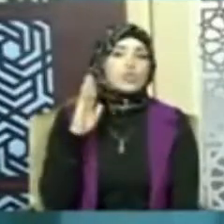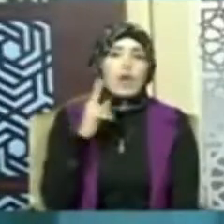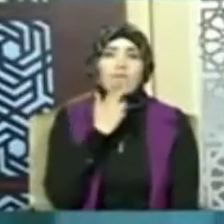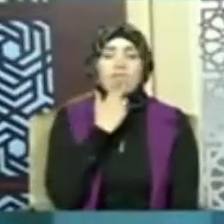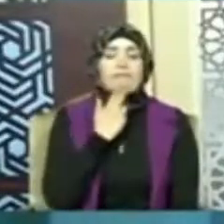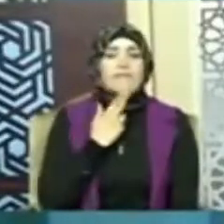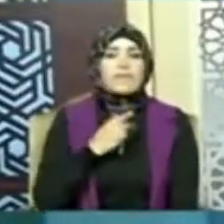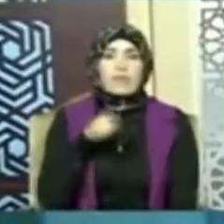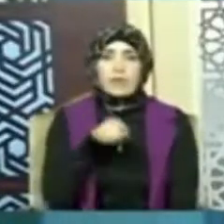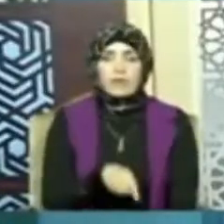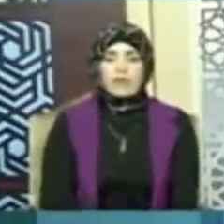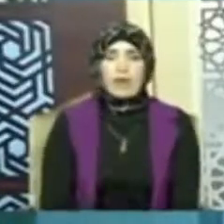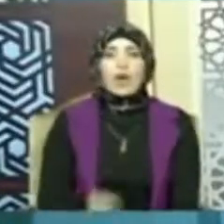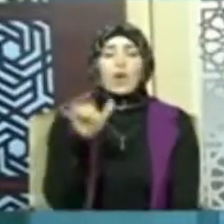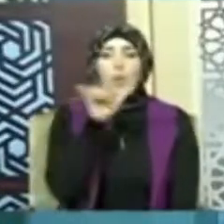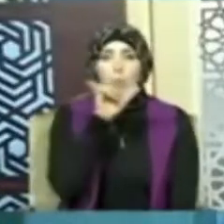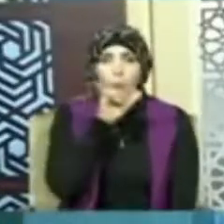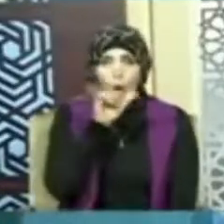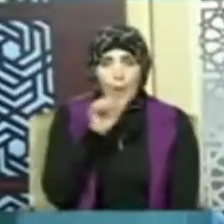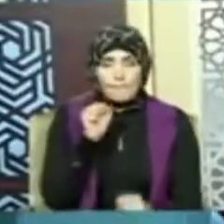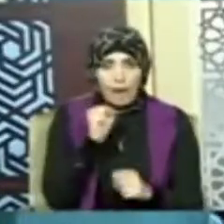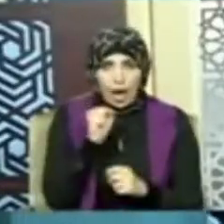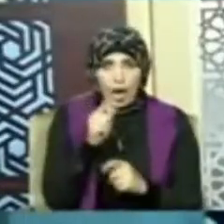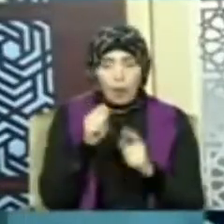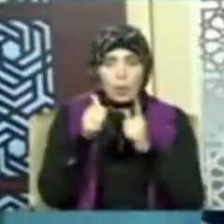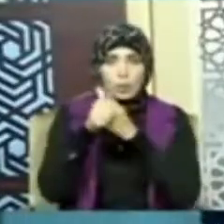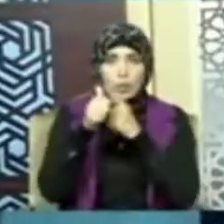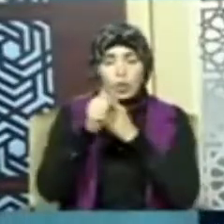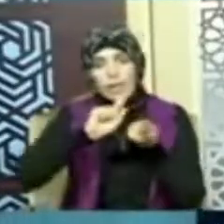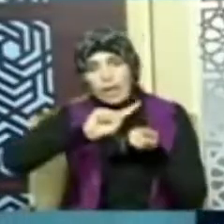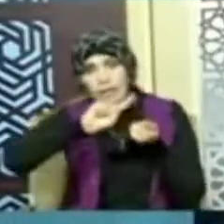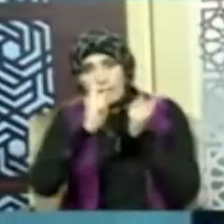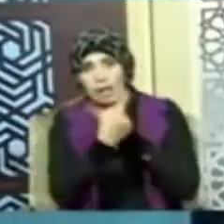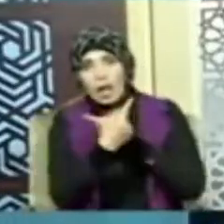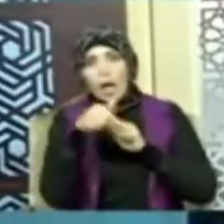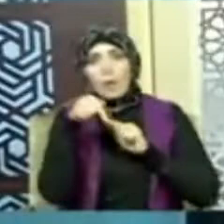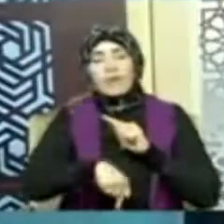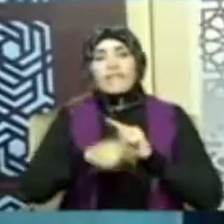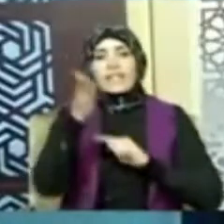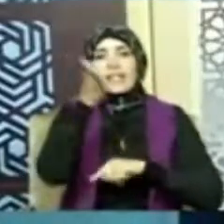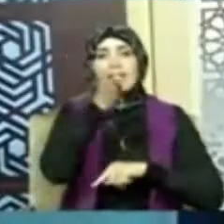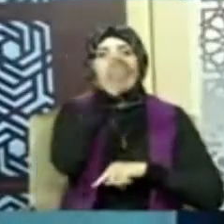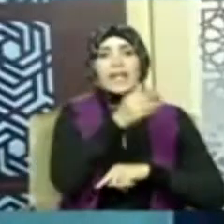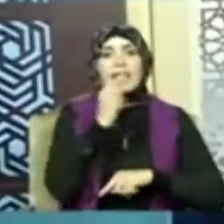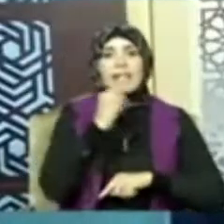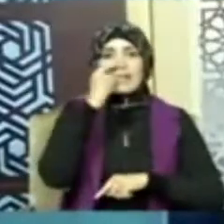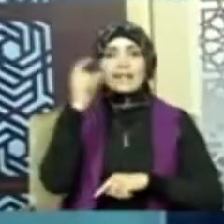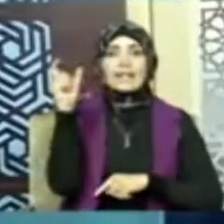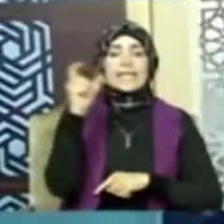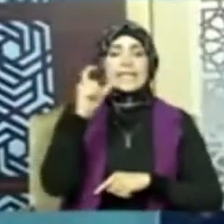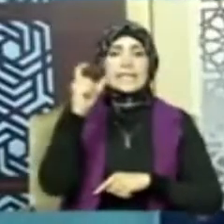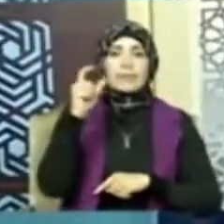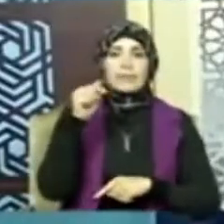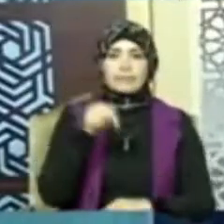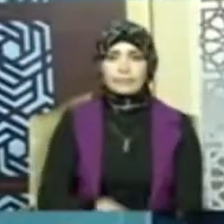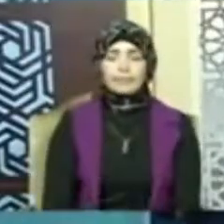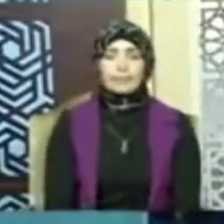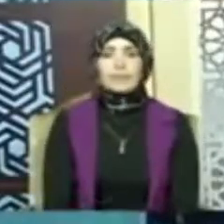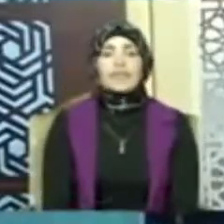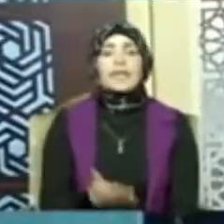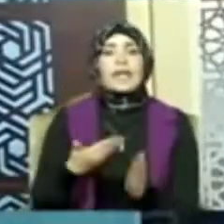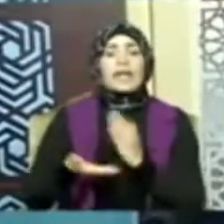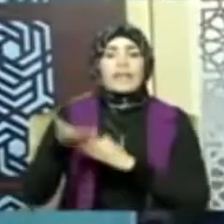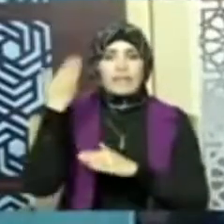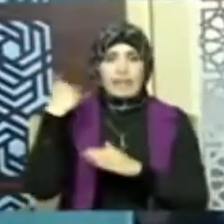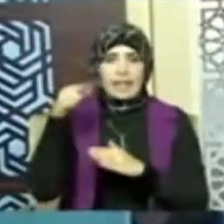تعد أهم نقطة تحول في تاريخ الإسلام، فقد كانت